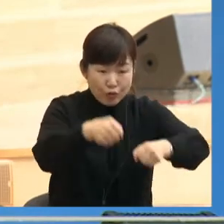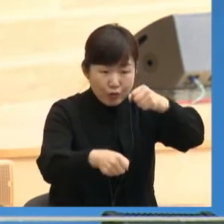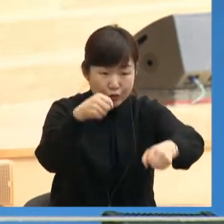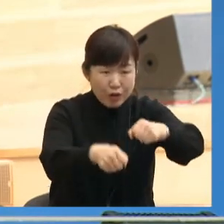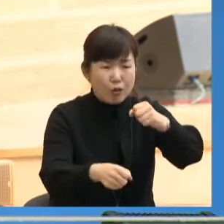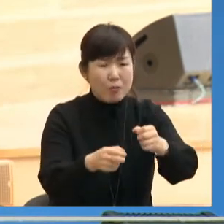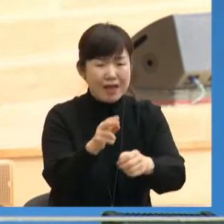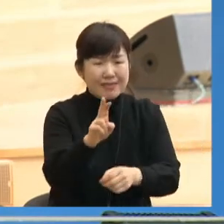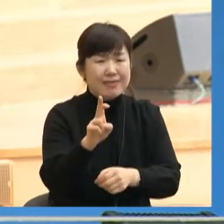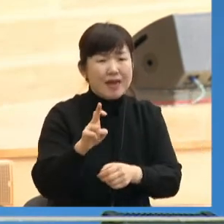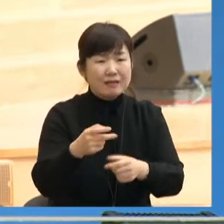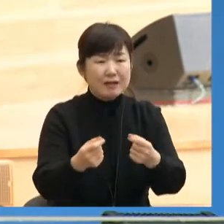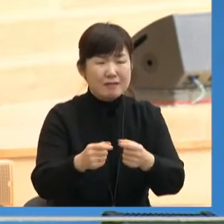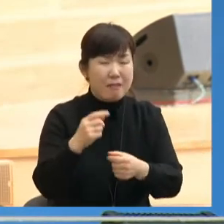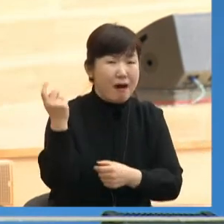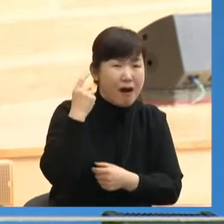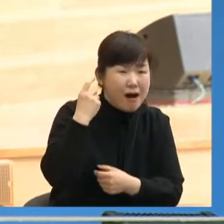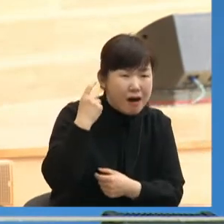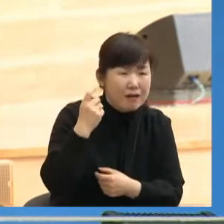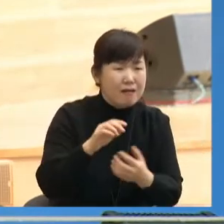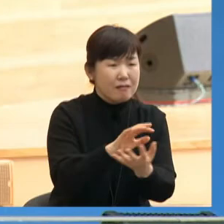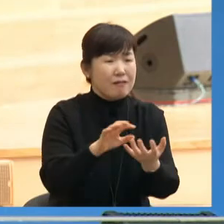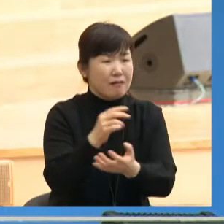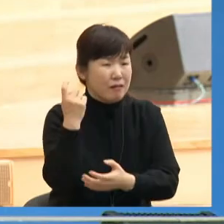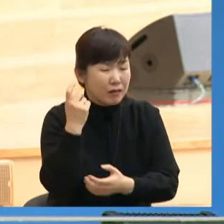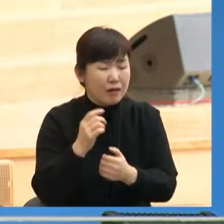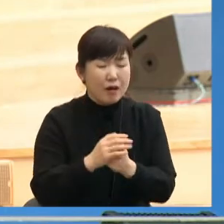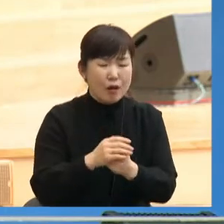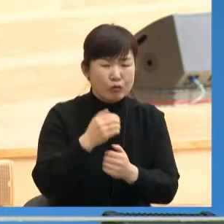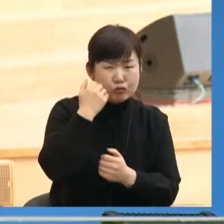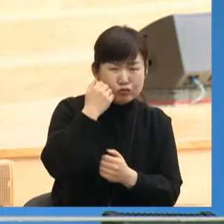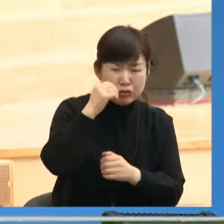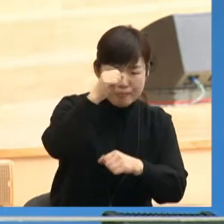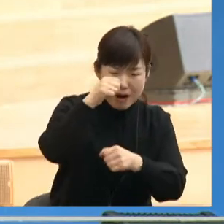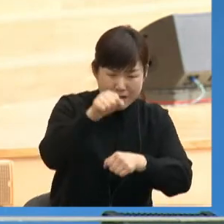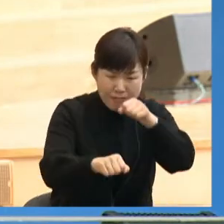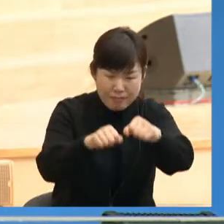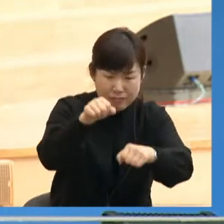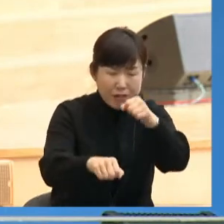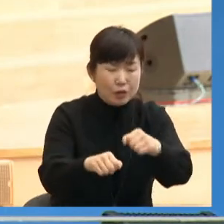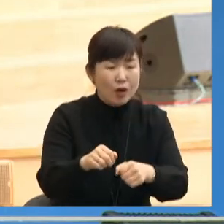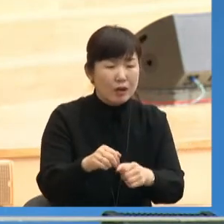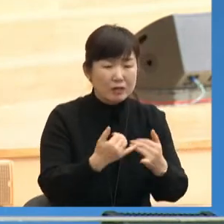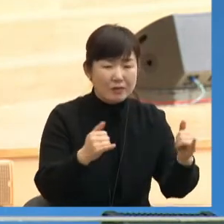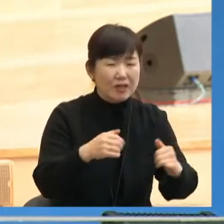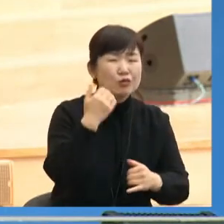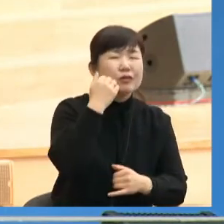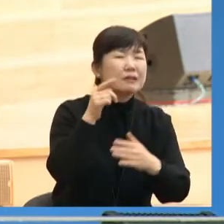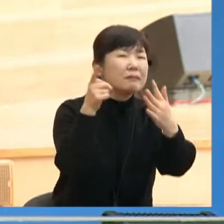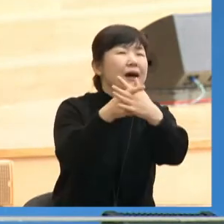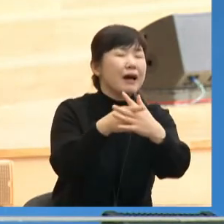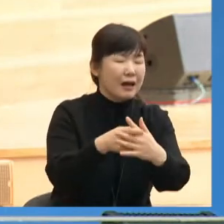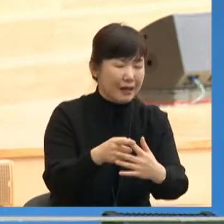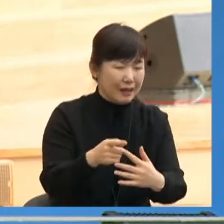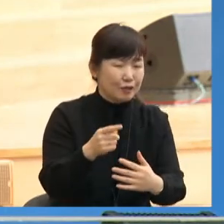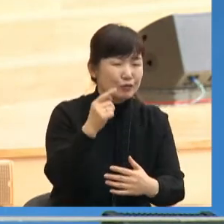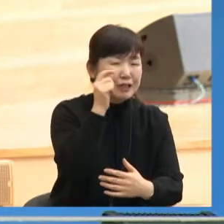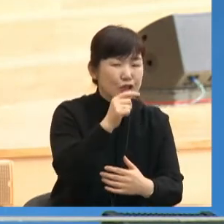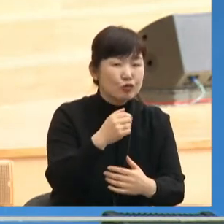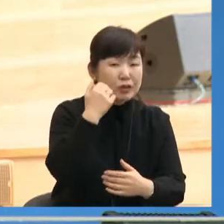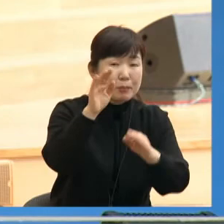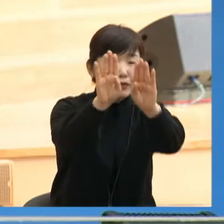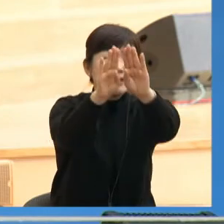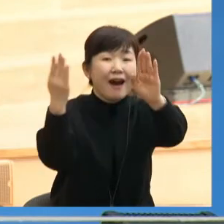거리면서 탱크 같은 소리가 막 들려오는 겁니다. 이 소리를 내는 그 발자국 소리만 들어도 사람들이 누구지 금세 알아차리는 거예요. 문이